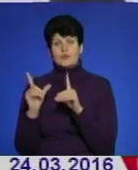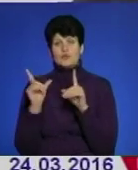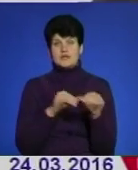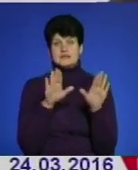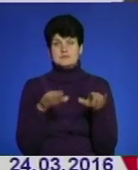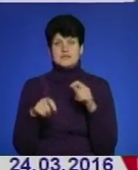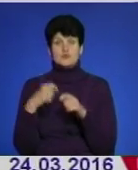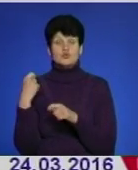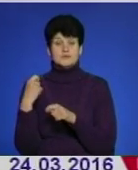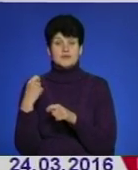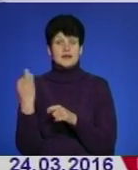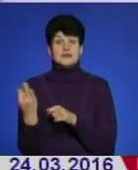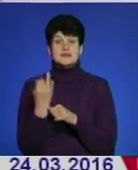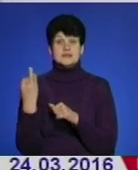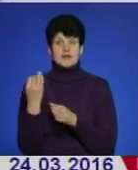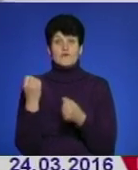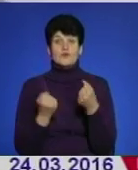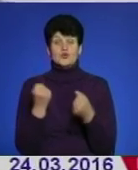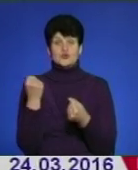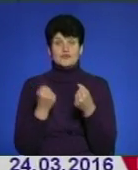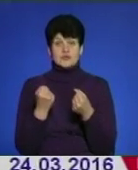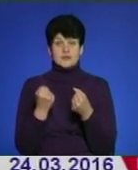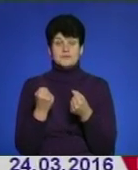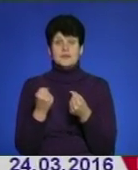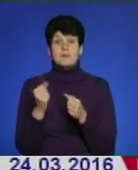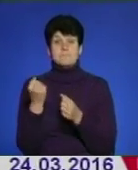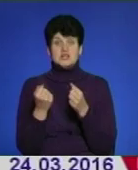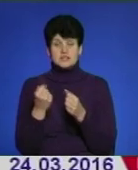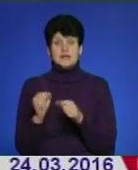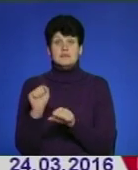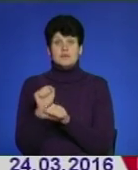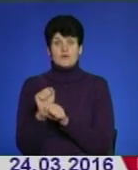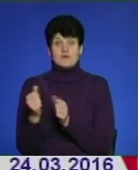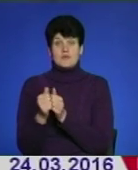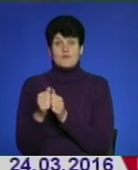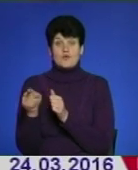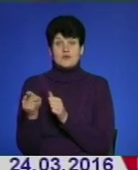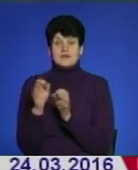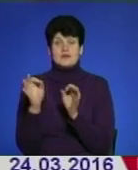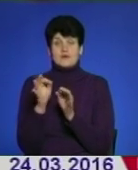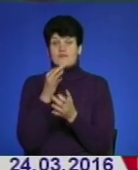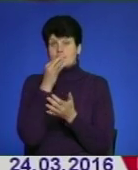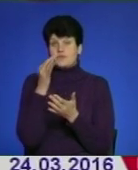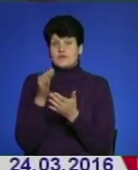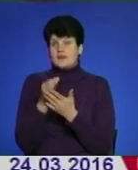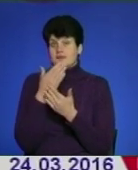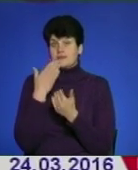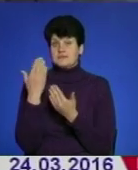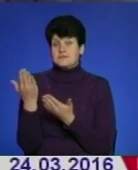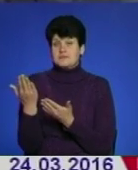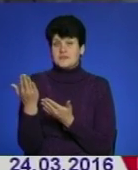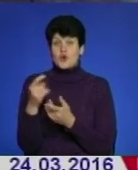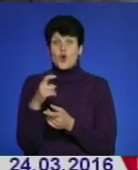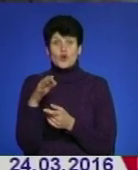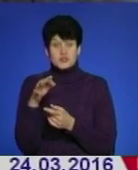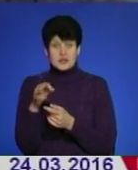місця порушення. Цікаво, що водій машини смарагдового кольору, яка припаркована поруч, жодної відповідальності не понесе. Хоча,